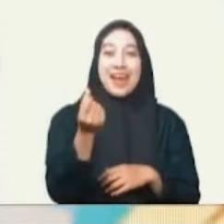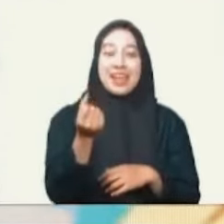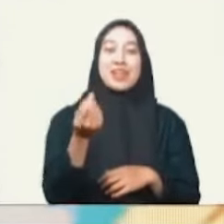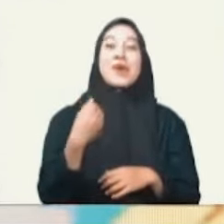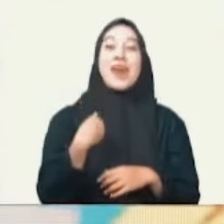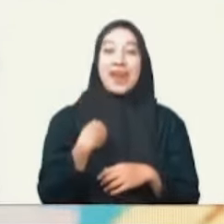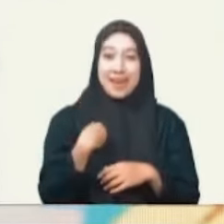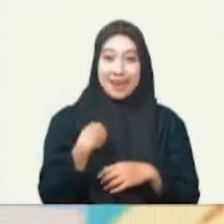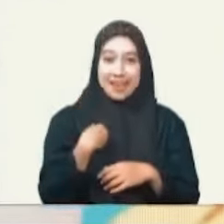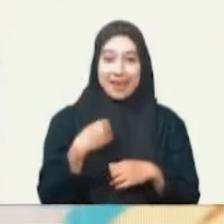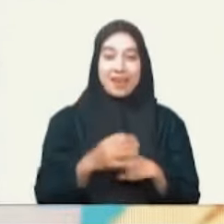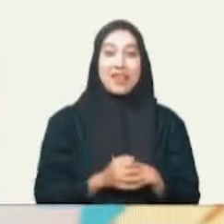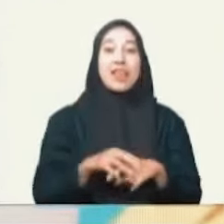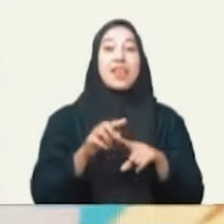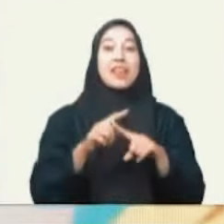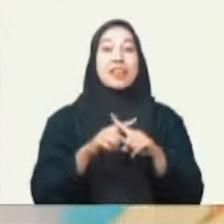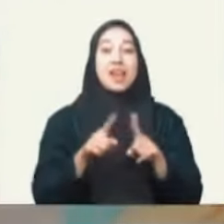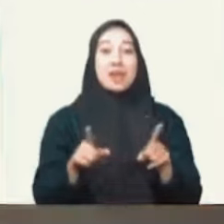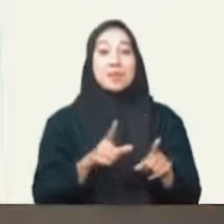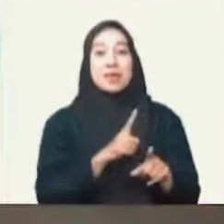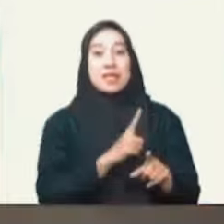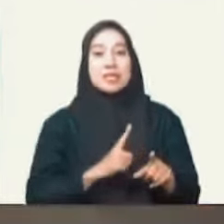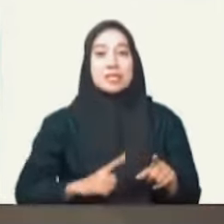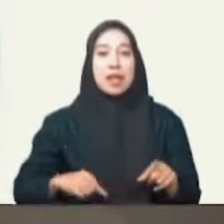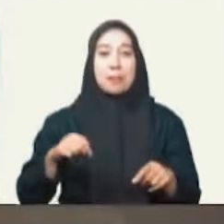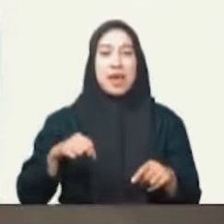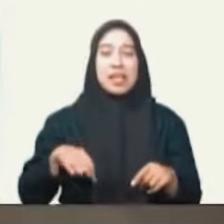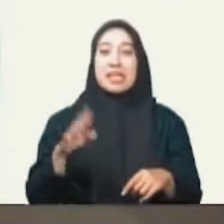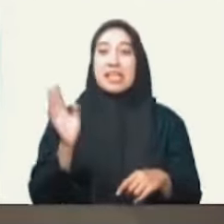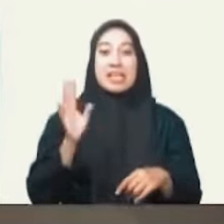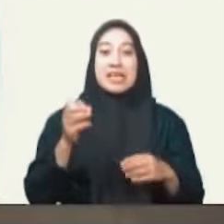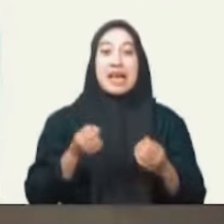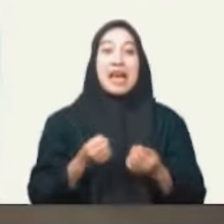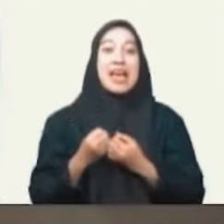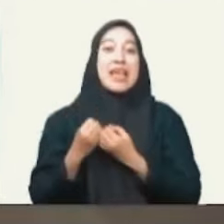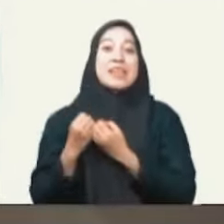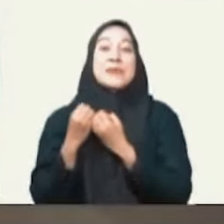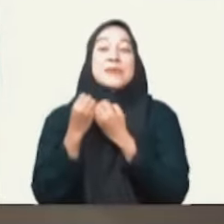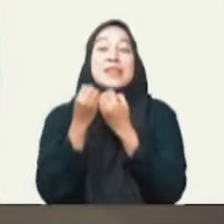Tetapi selama ini tidak diberitahukan kepada wakil.